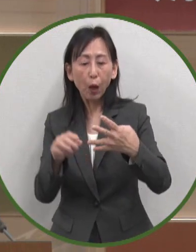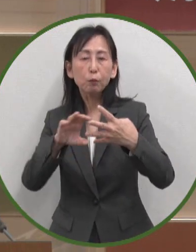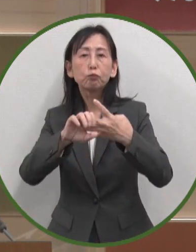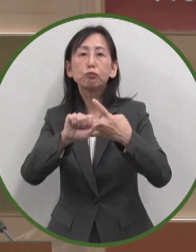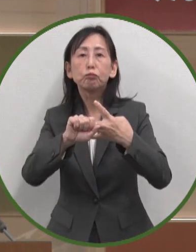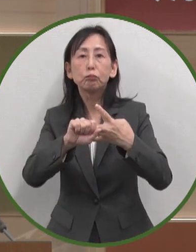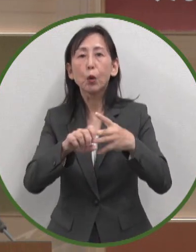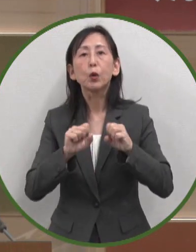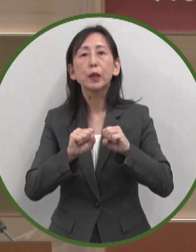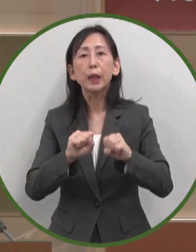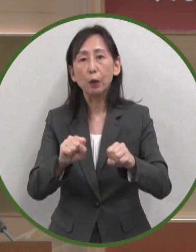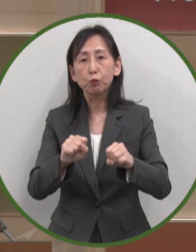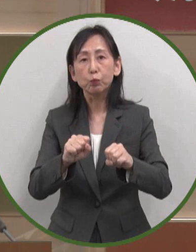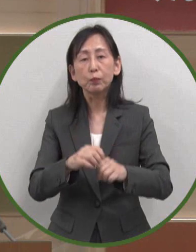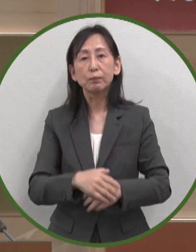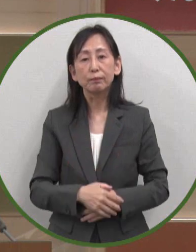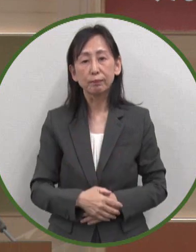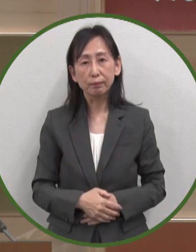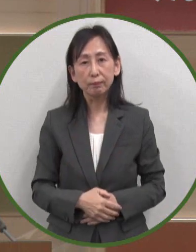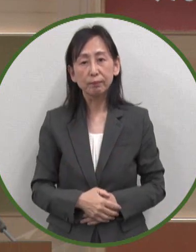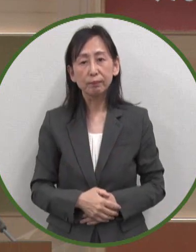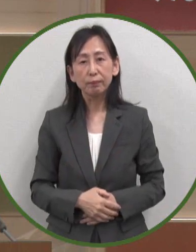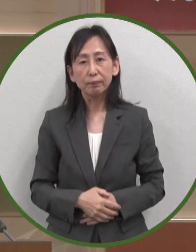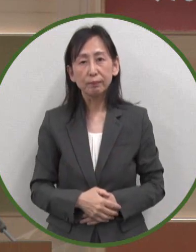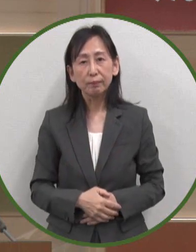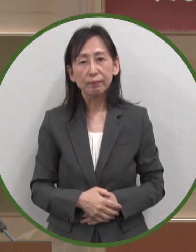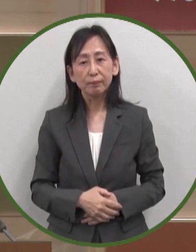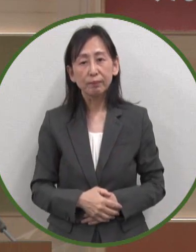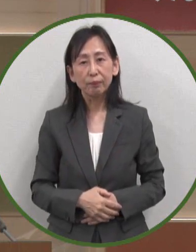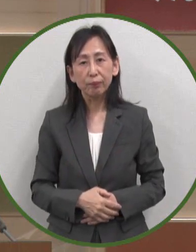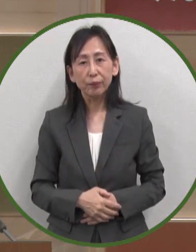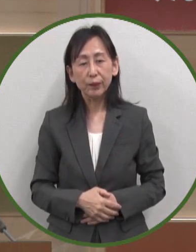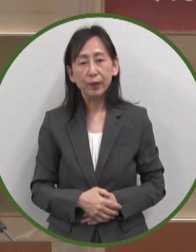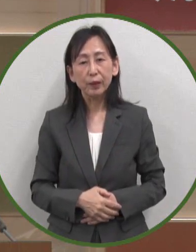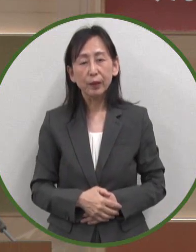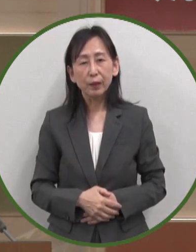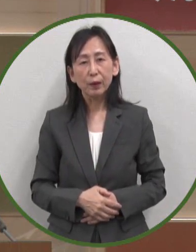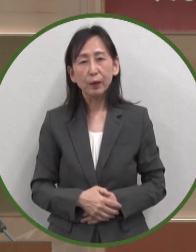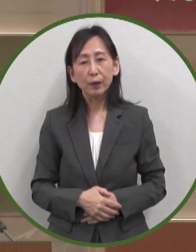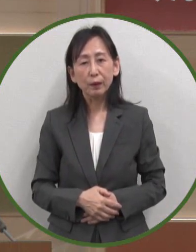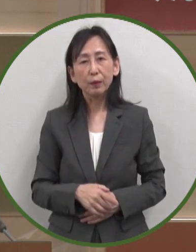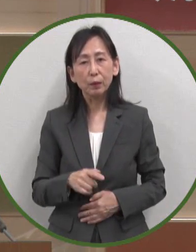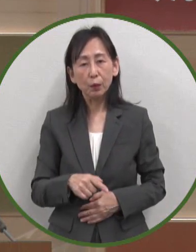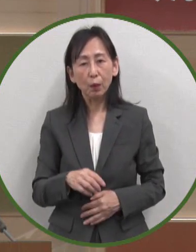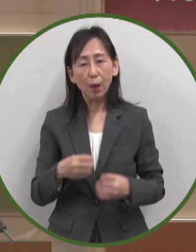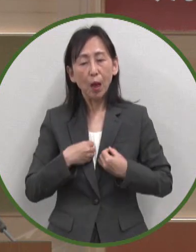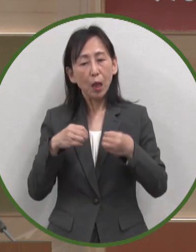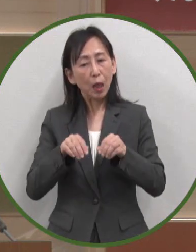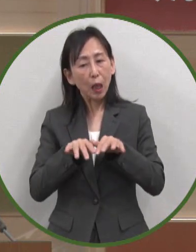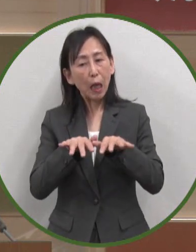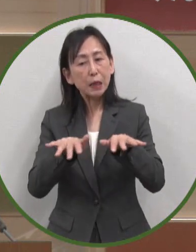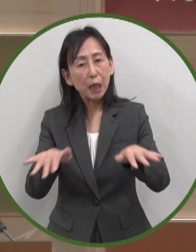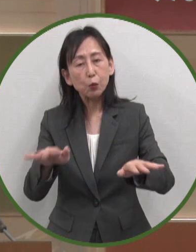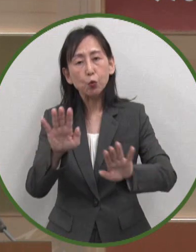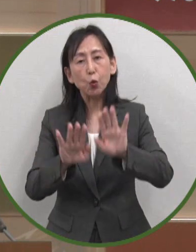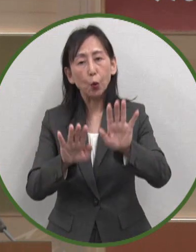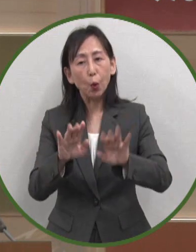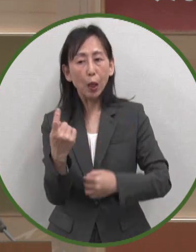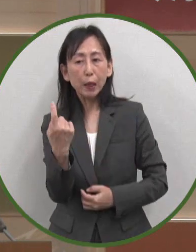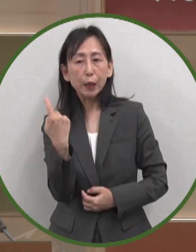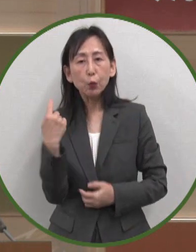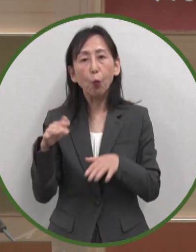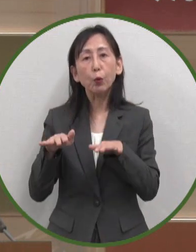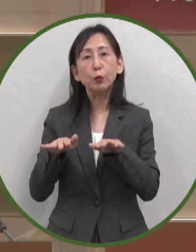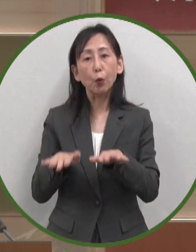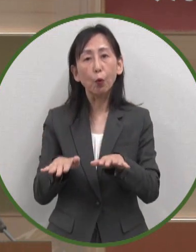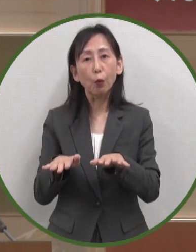こともあるかもしれないと。そういうような今選択肢にある。でそれは感染状況、この昨日今日と非